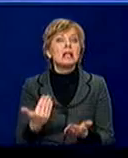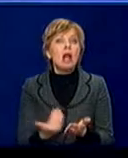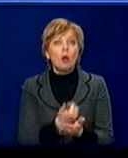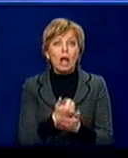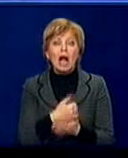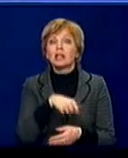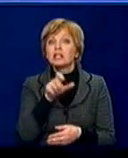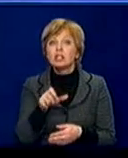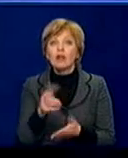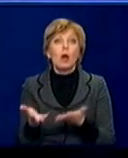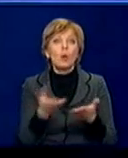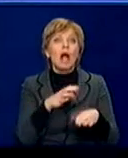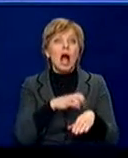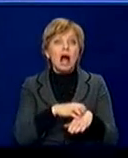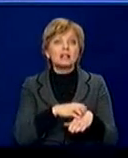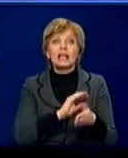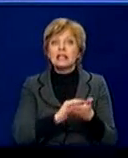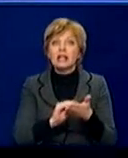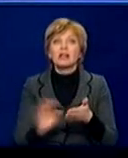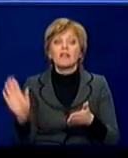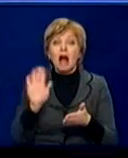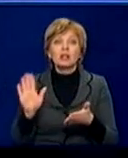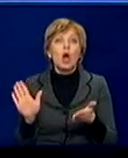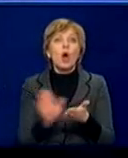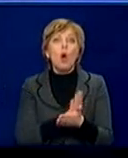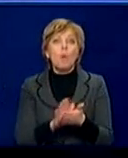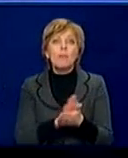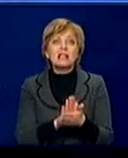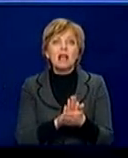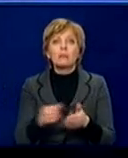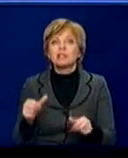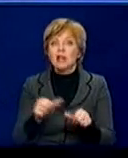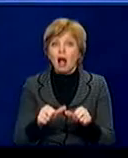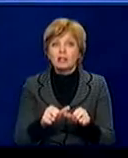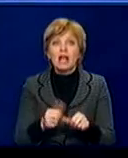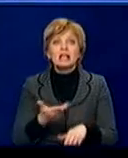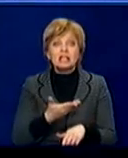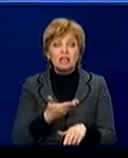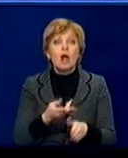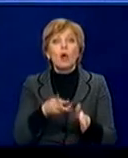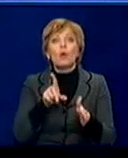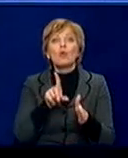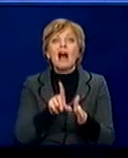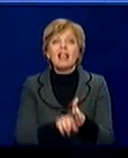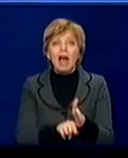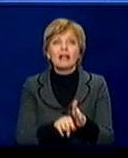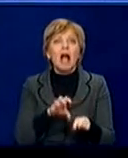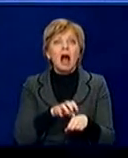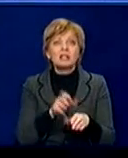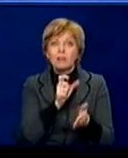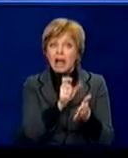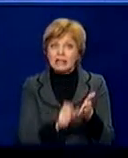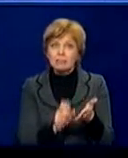No jaunā gada cilvēkiem, kuriem ārsti izraksta valsts kompensējumās zāles, dzīve kļūs lētāka. Ārstiem receptē jāraksta